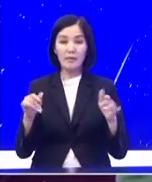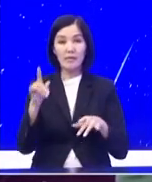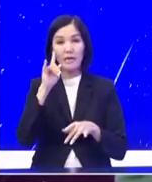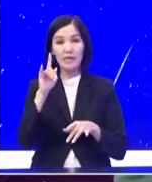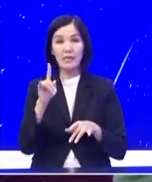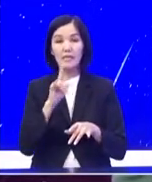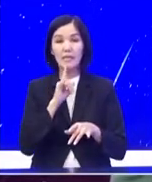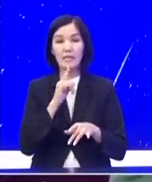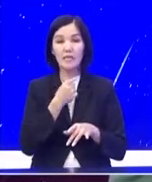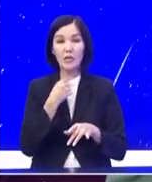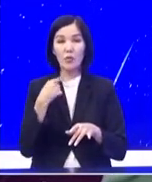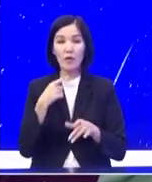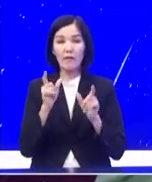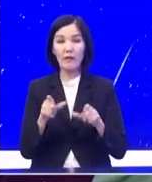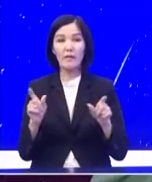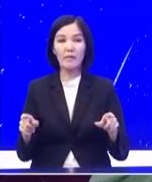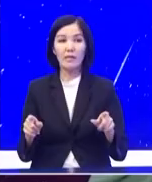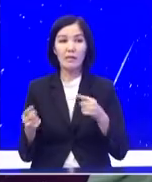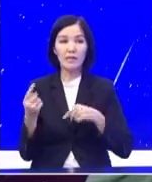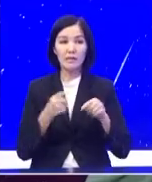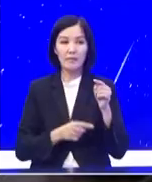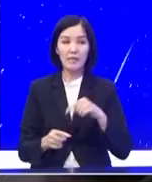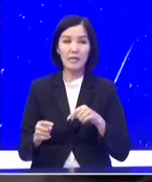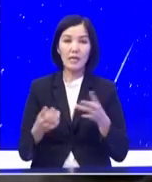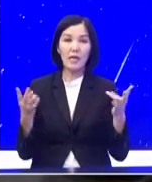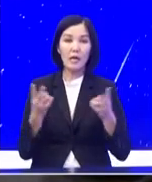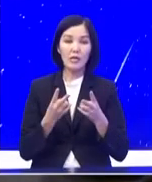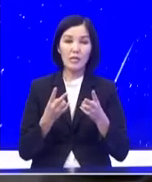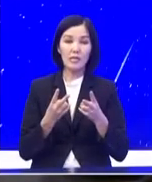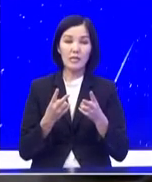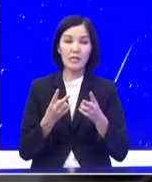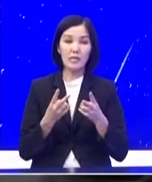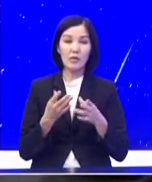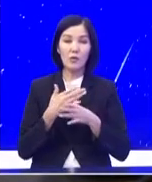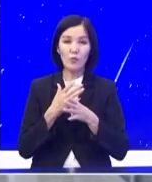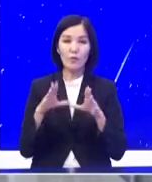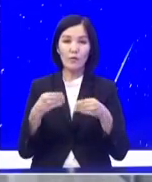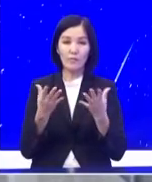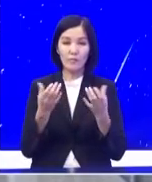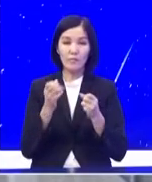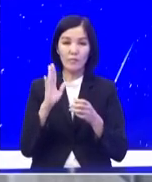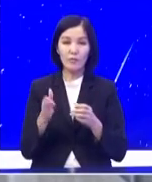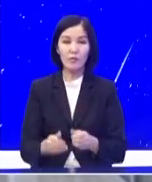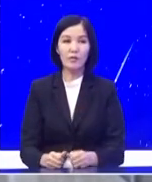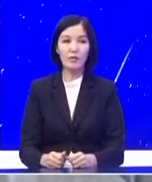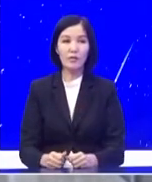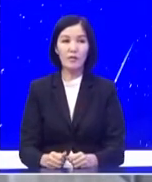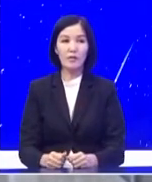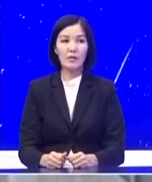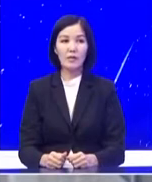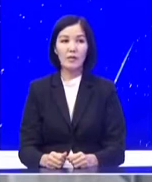осы Талдықорғанның азаматтарын діттеген уақытта жеткізіп, елдің қошеметіне бөлене береді. Көліктеріміз біз